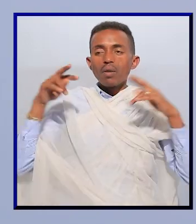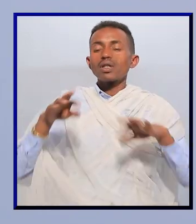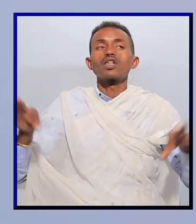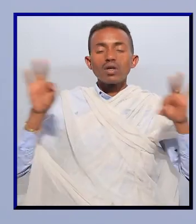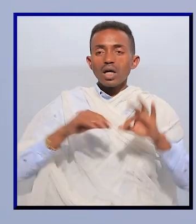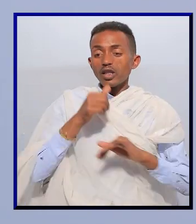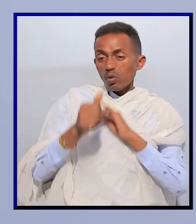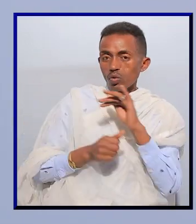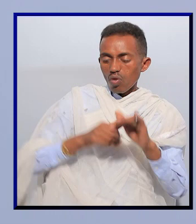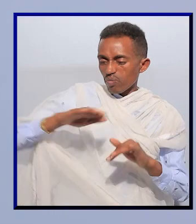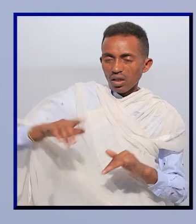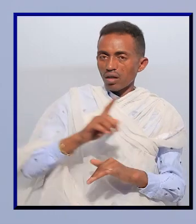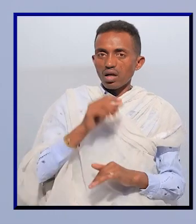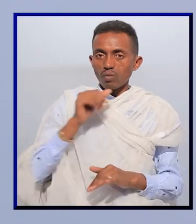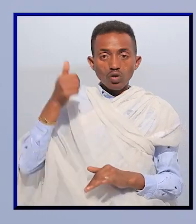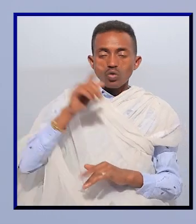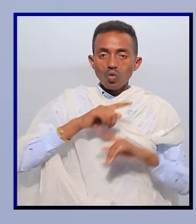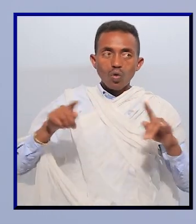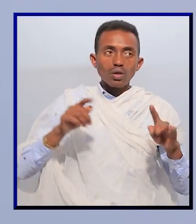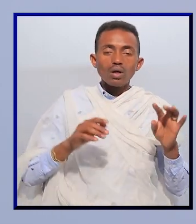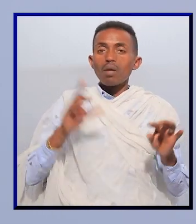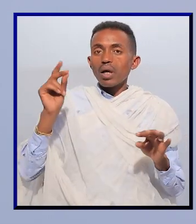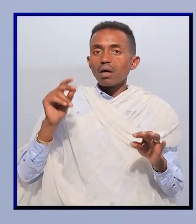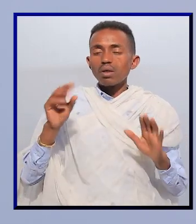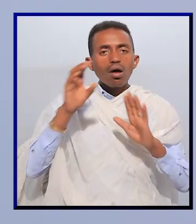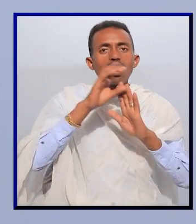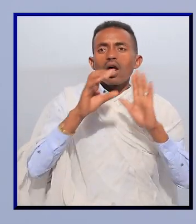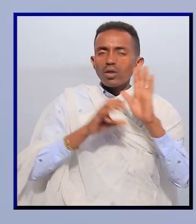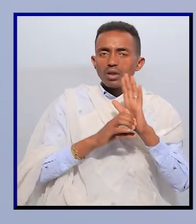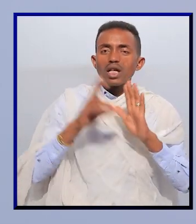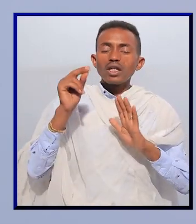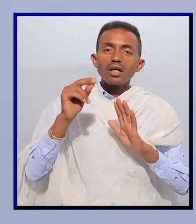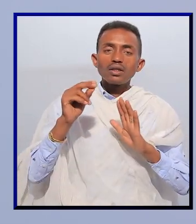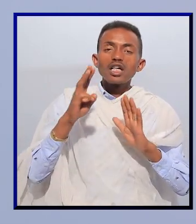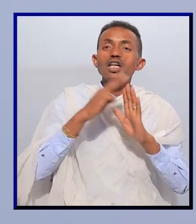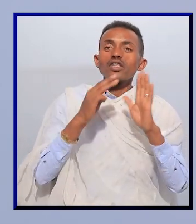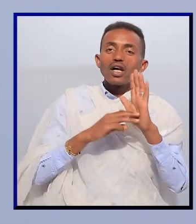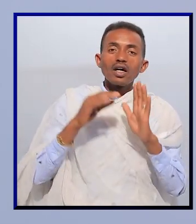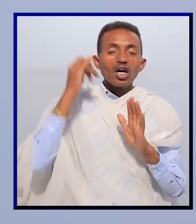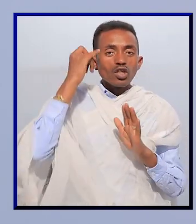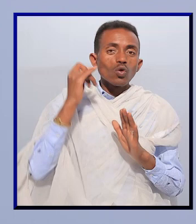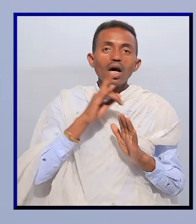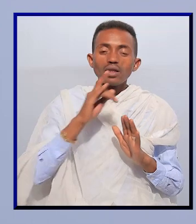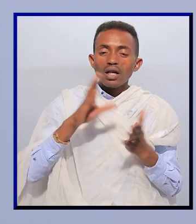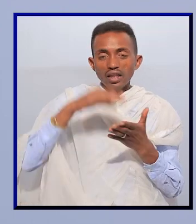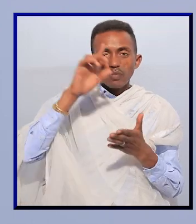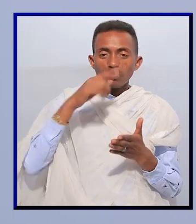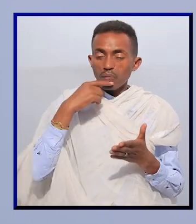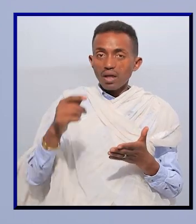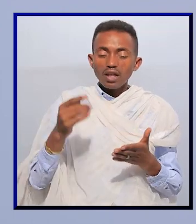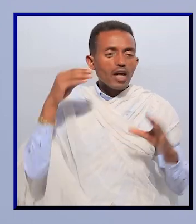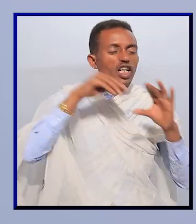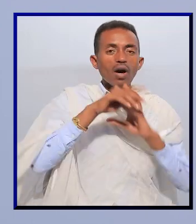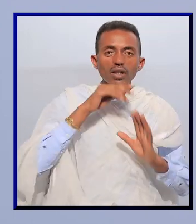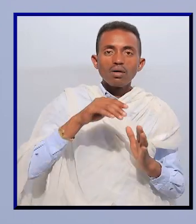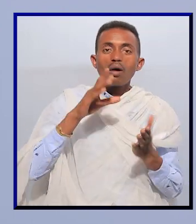ማየት ተደብቆ የሚገባ ጉዳይ እንዴ እነሱ እኮ በካሪክለም ሁሉ እንዲገባ የስነ ጾታ ትምህርት በሚል እኮ ነው አሁን አንደኛ ደረጃ ላይ ስነ